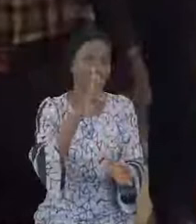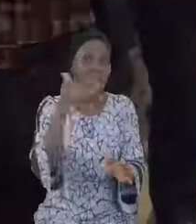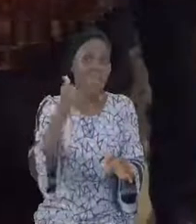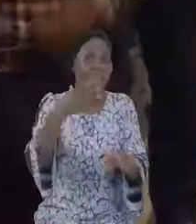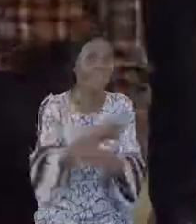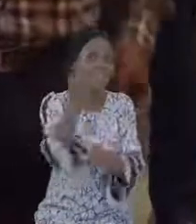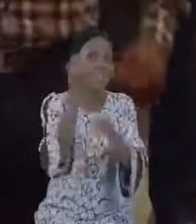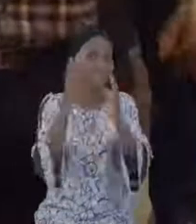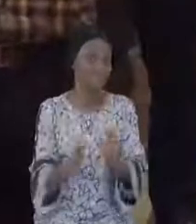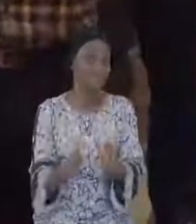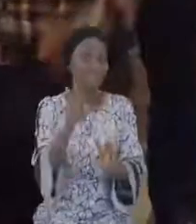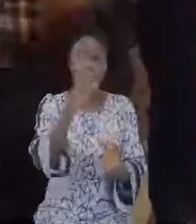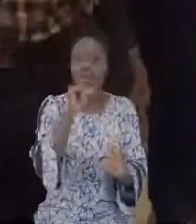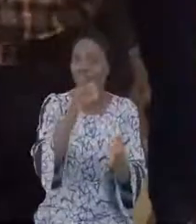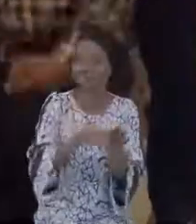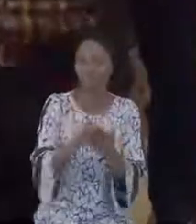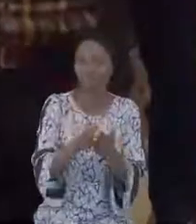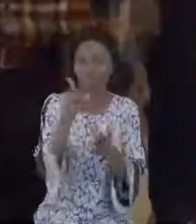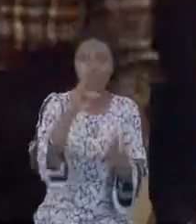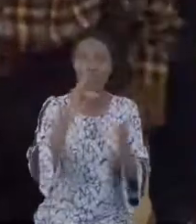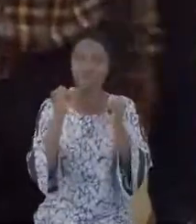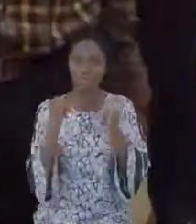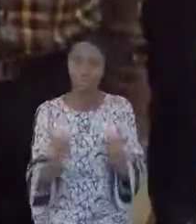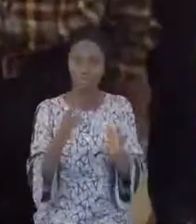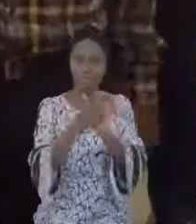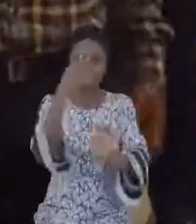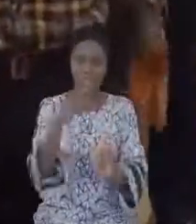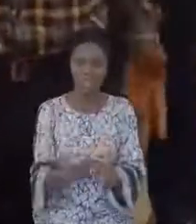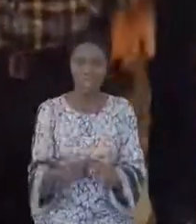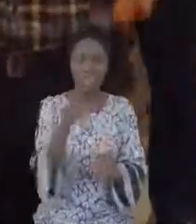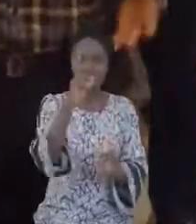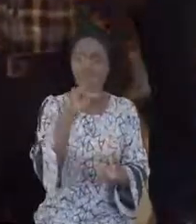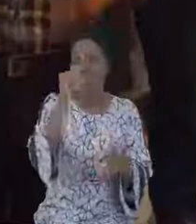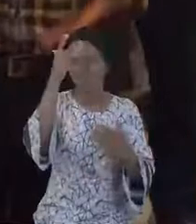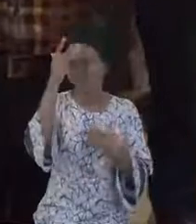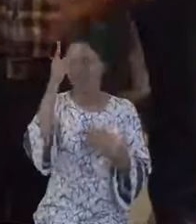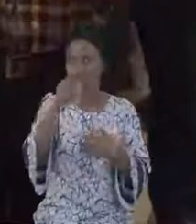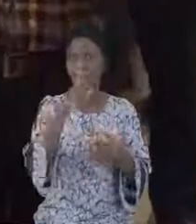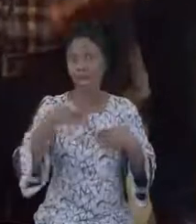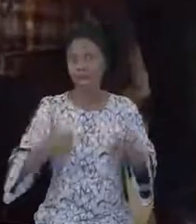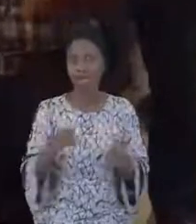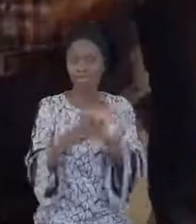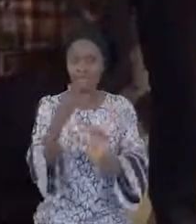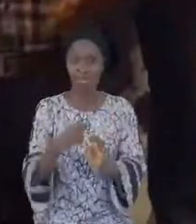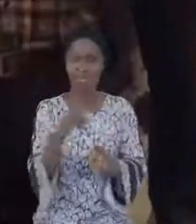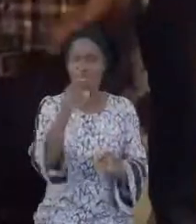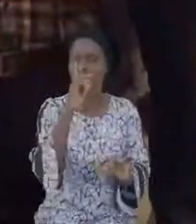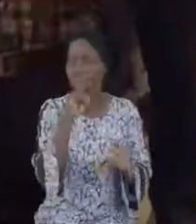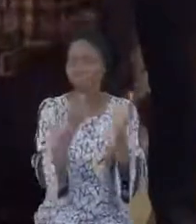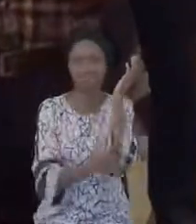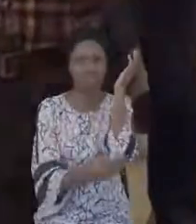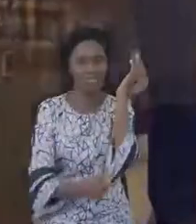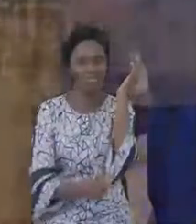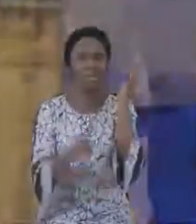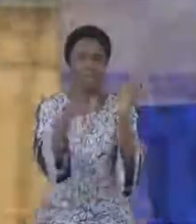pas faible, tu es fort. Tu n'es pas maladif, tu es en santé. Tu n'es pas pauvre, tu